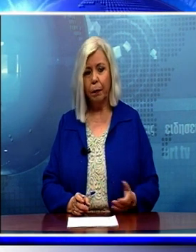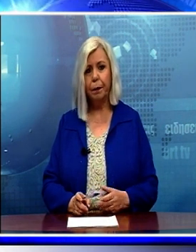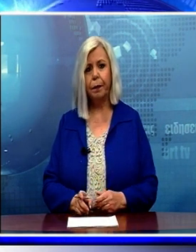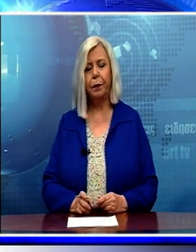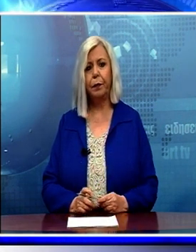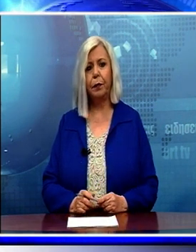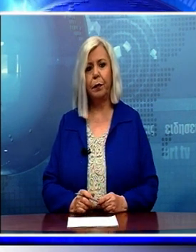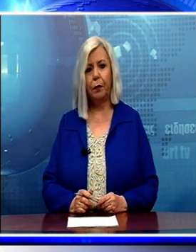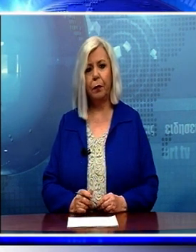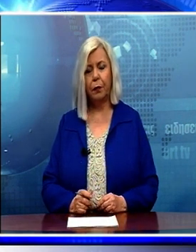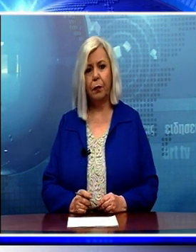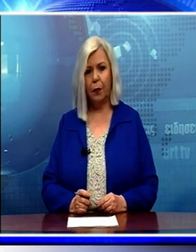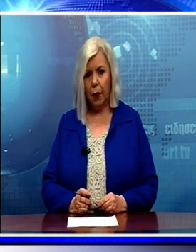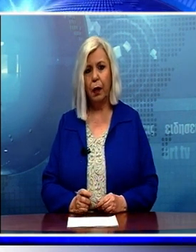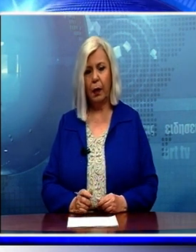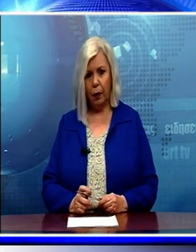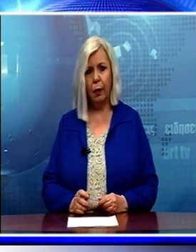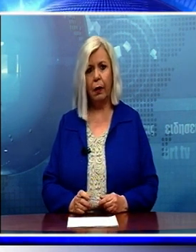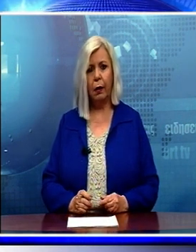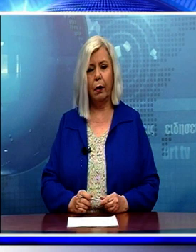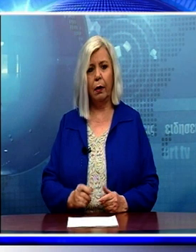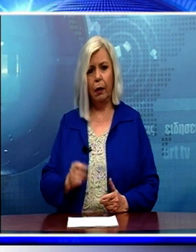λεπτό. Είχαν μπει.